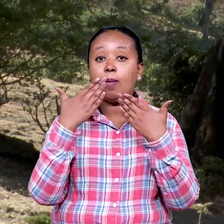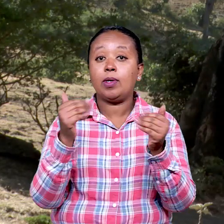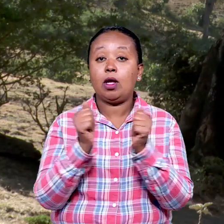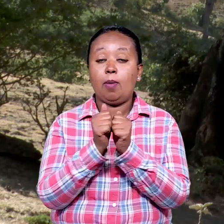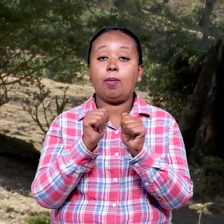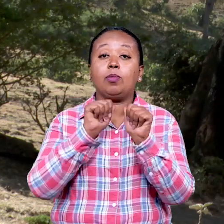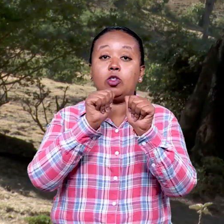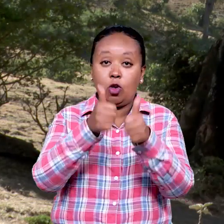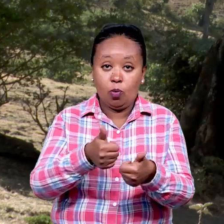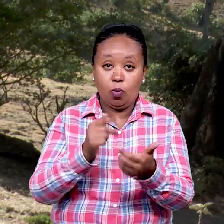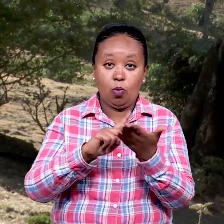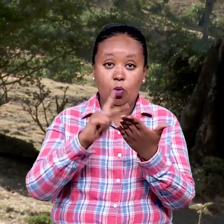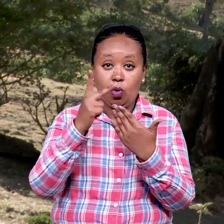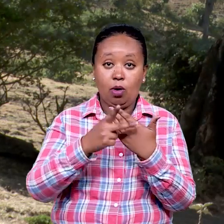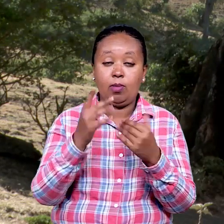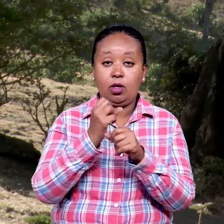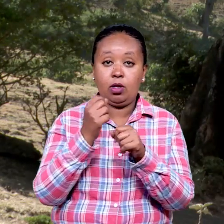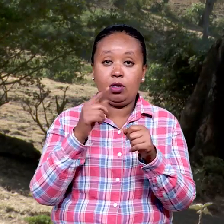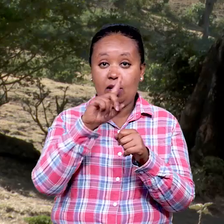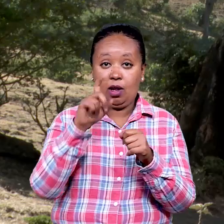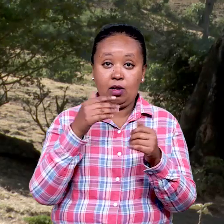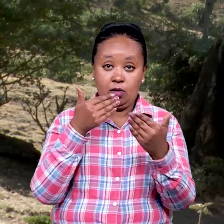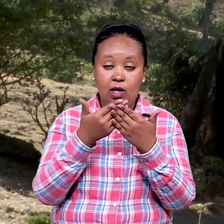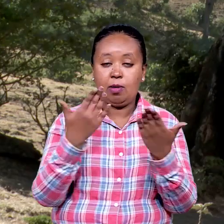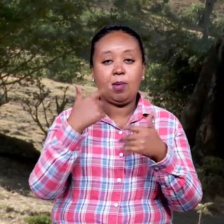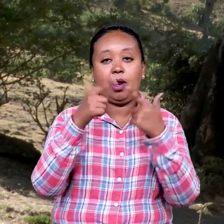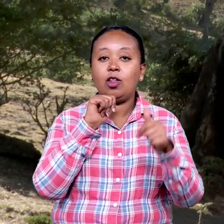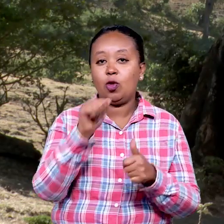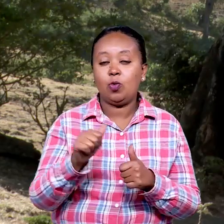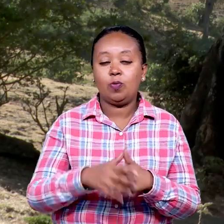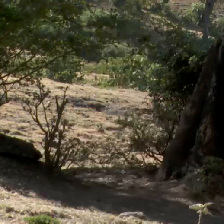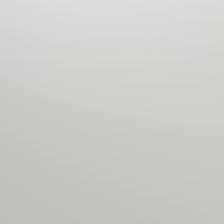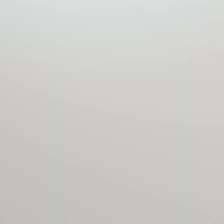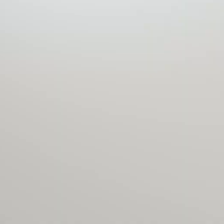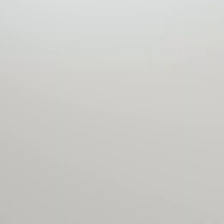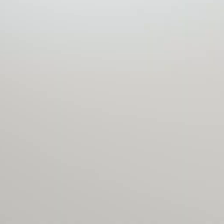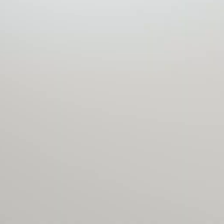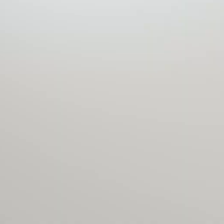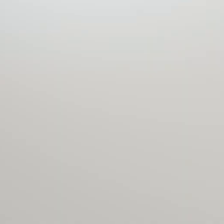የምትሳተፉበትና ከምስጋና ጋር የምትሸለሙበትን ጥያቄ ይዘንላችሁ እንቀርባለን። የትም እንዳትሄዱ።